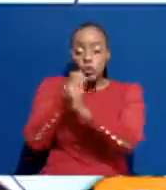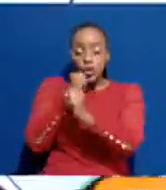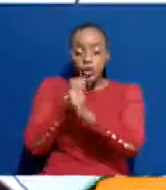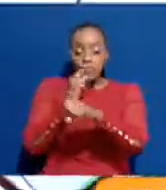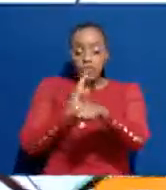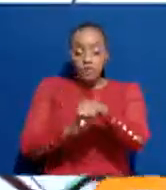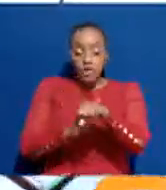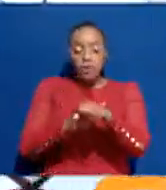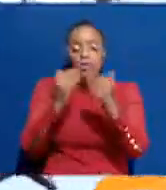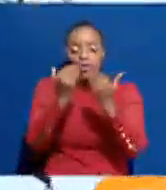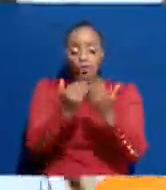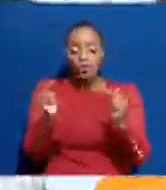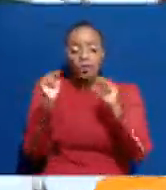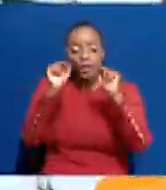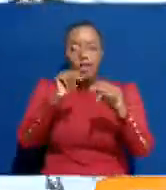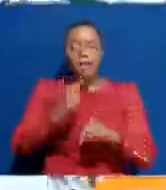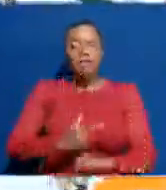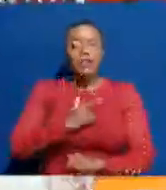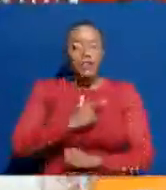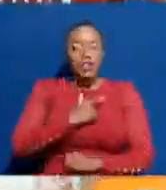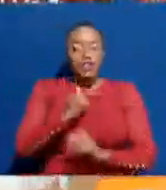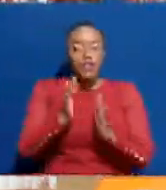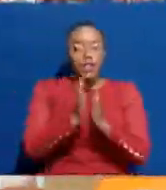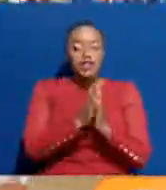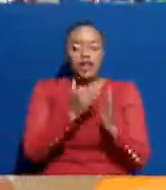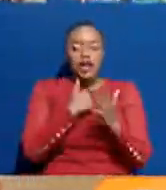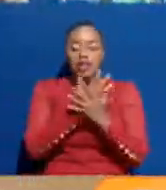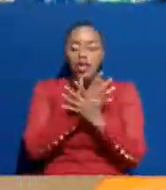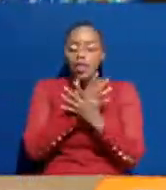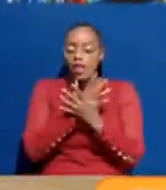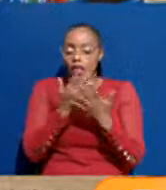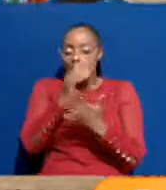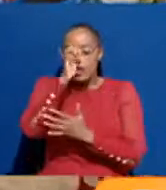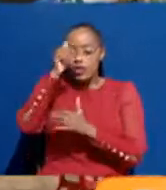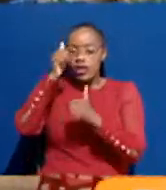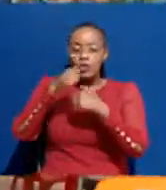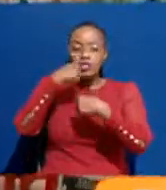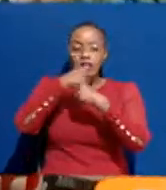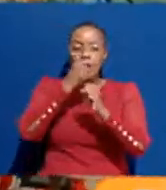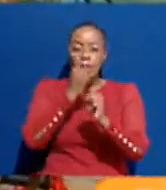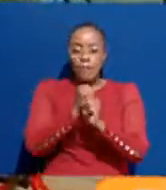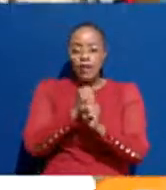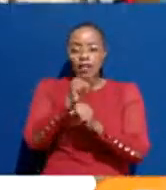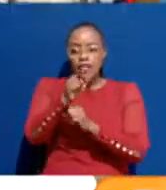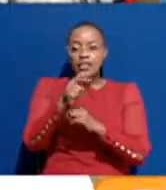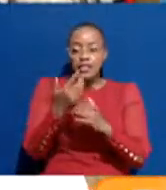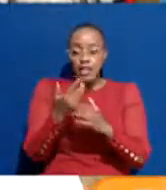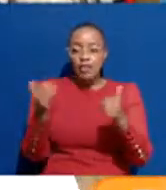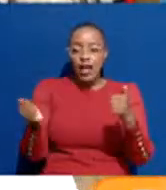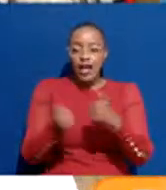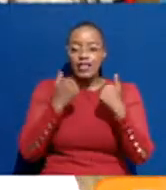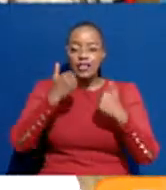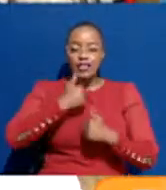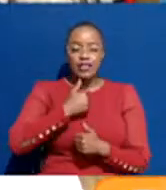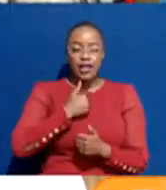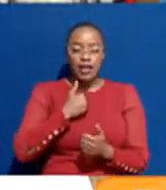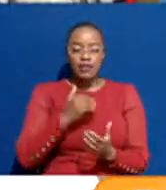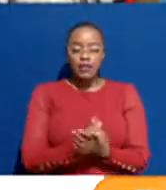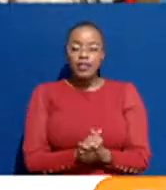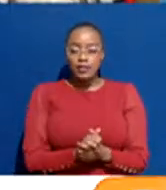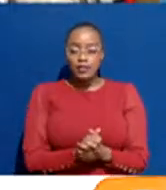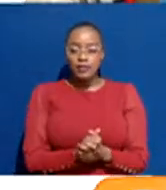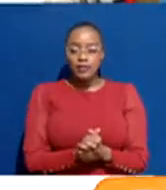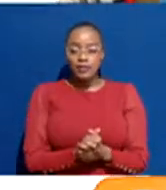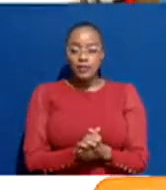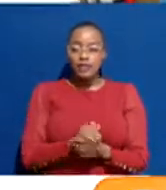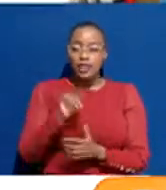wa ziara ya wanafunzi hao na hapa kuwa na utepetevu uliosababisha ajali hiyo. The machine that we are talking